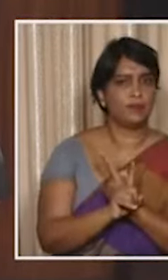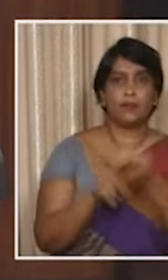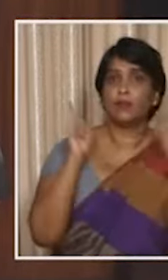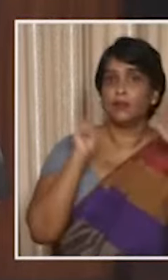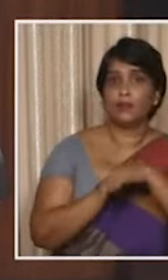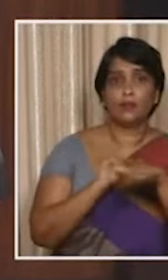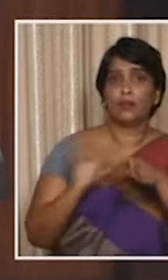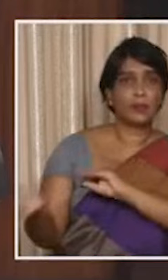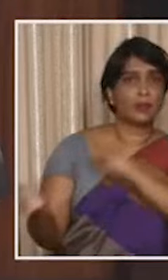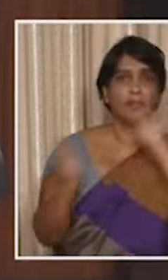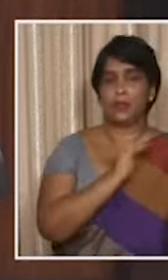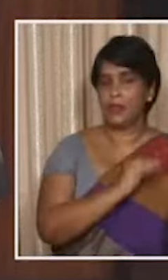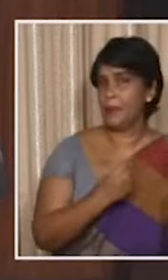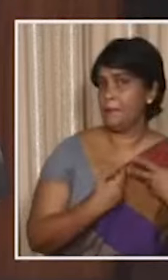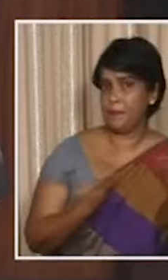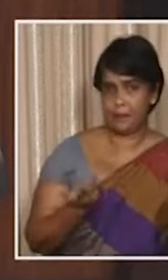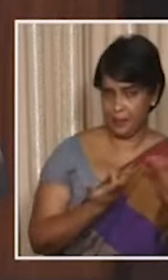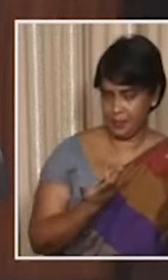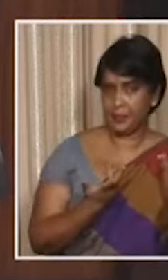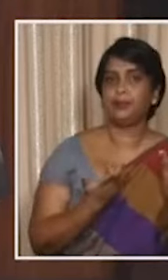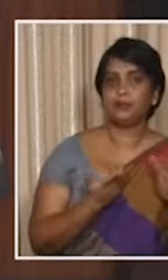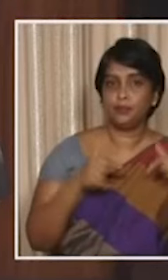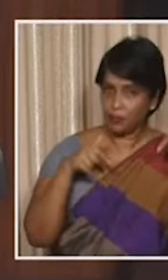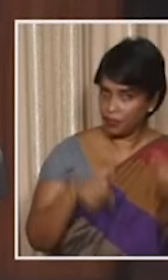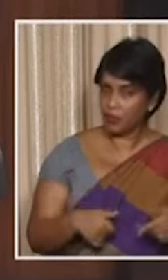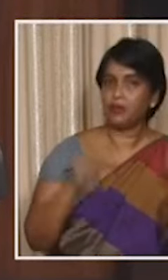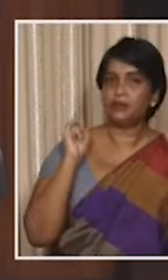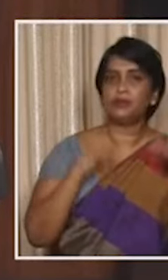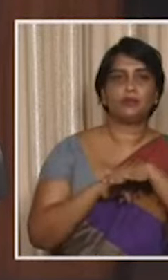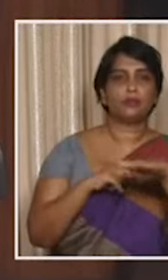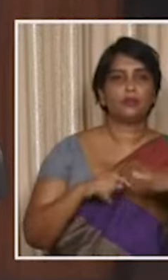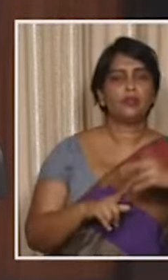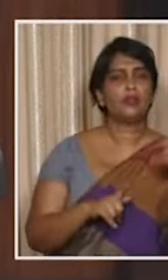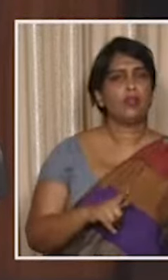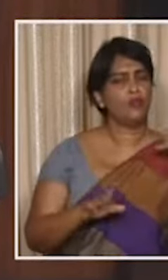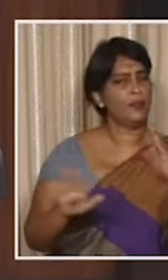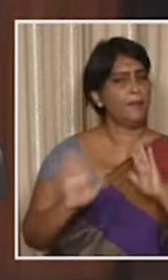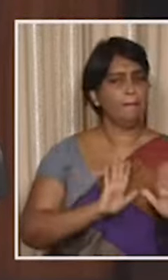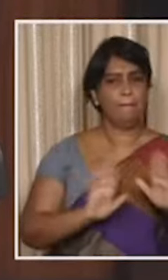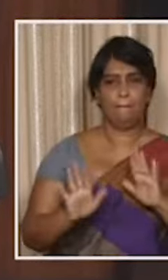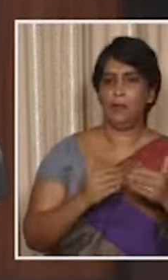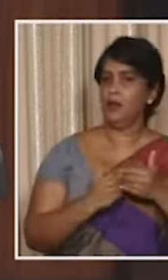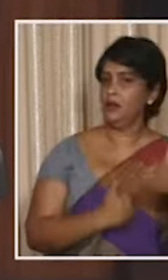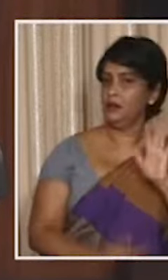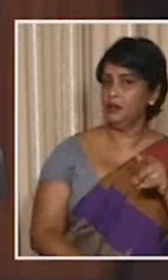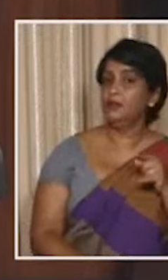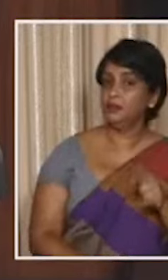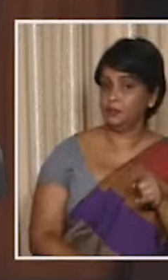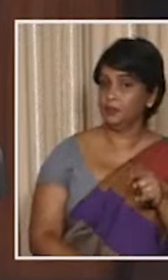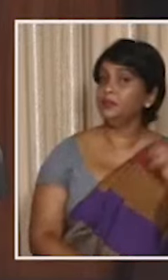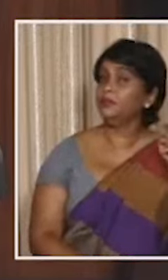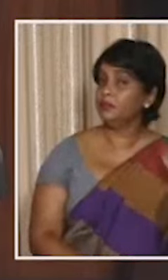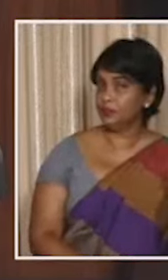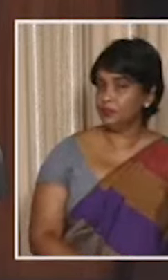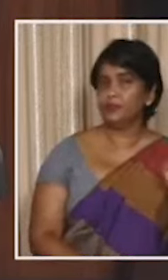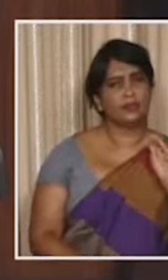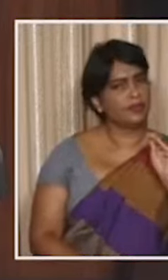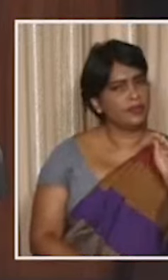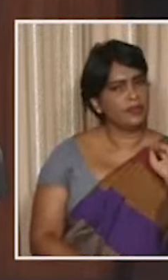போயிடாதே கௌரவ அமைச்சரே. இன்றும் அந்த மைதானம் வந்து இராணுவம் தான் வைத்திருக்கிறார்கள். அதிலே ஒரு பகுதி, ஒரு சிறிய பகுதி ஒன்றை தான் வைத்திருக்கிறார்.